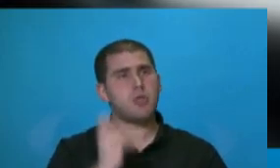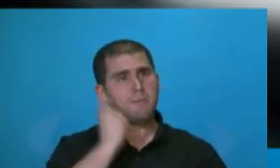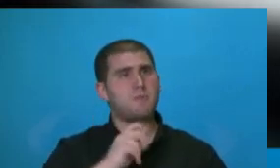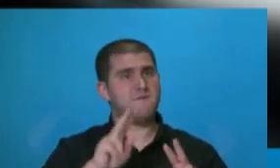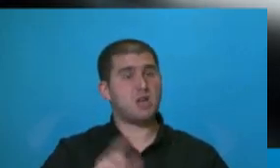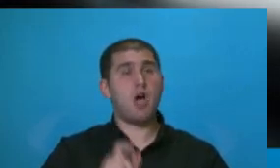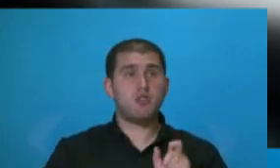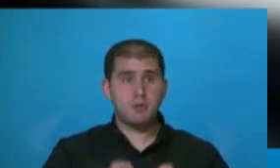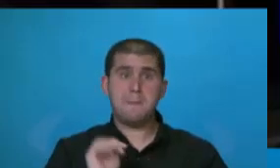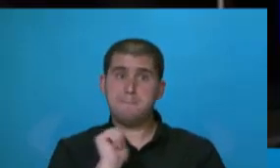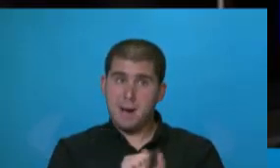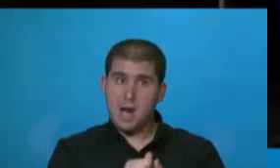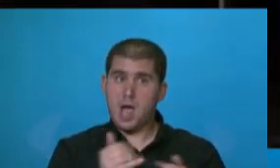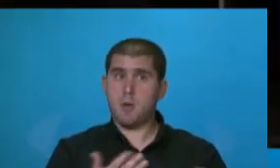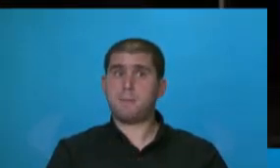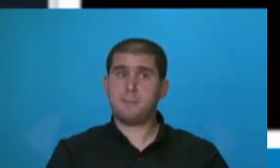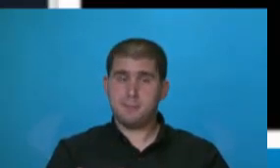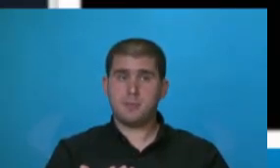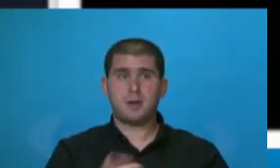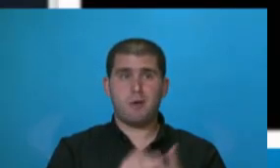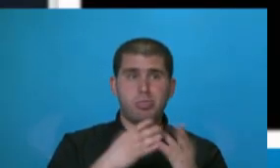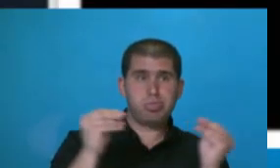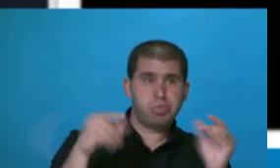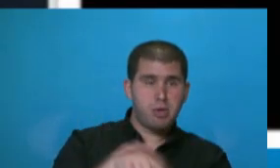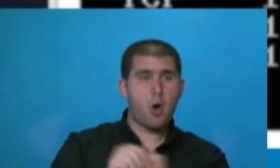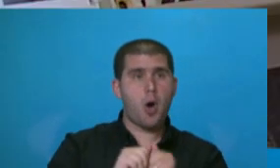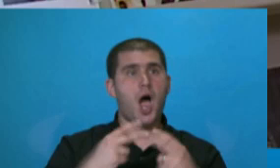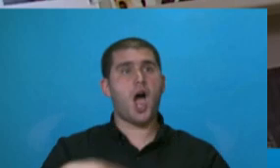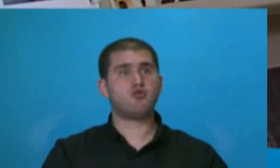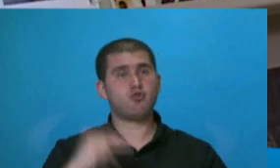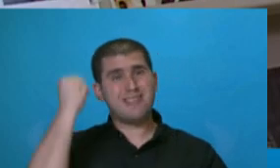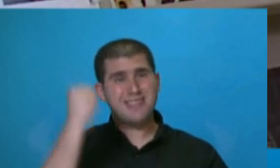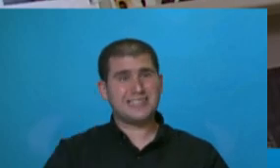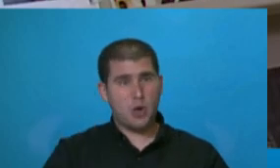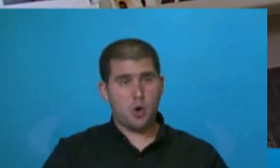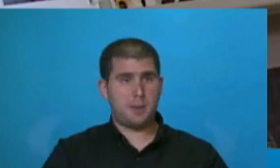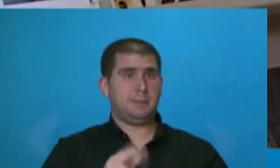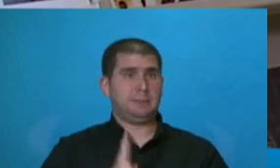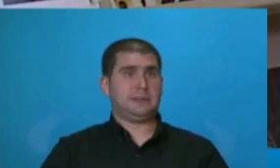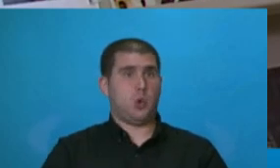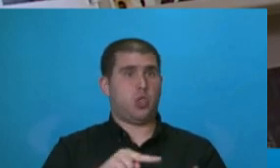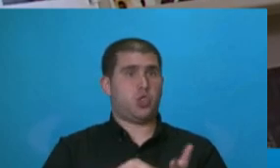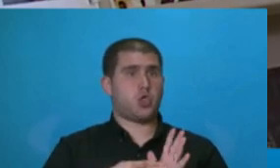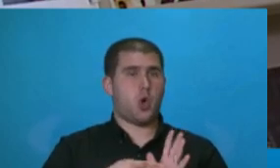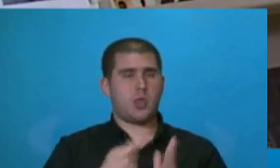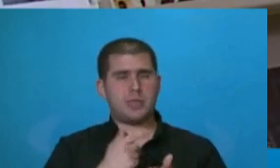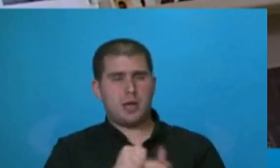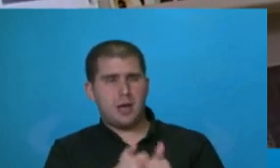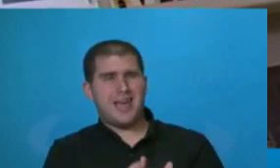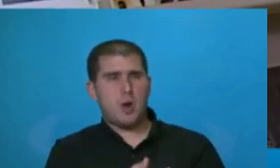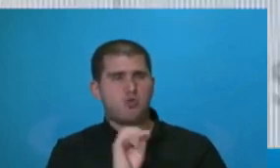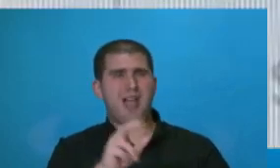יש אנשים שיושבים היום בכלא, שנעלמו, שיש חשש שנרצחו בזכות תוכנות ריגול של